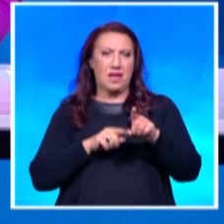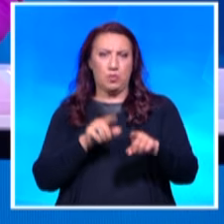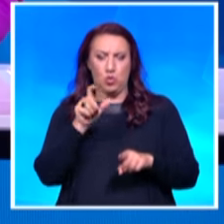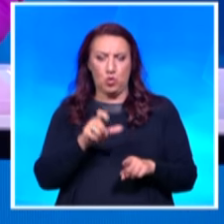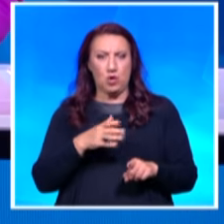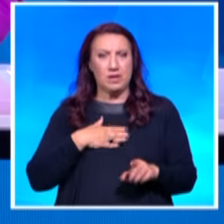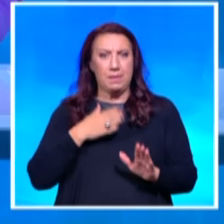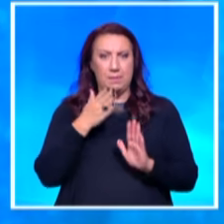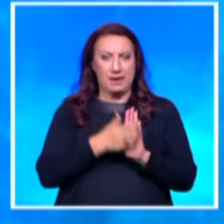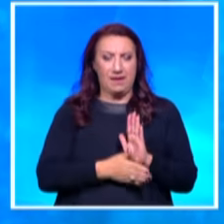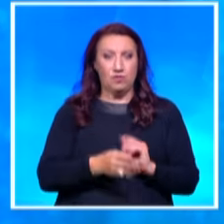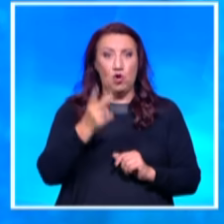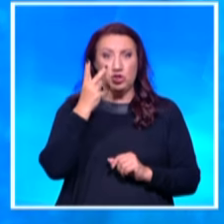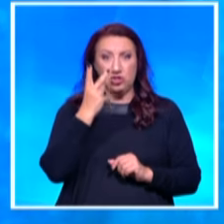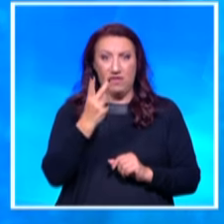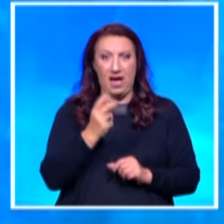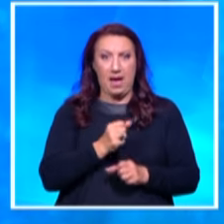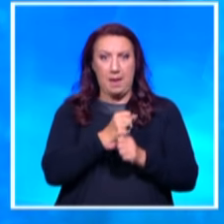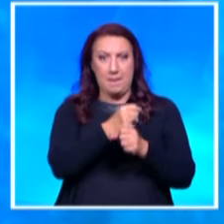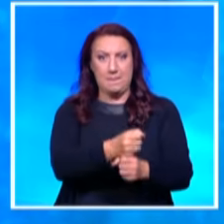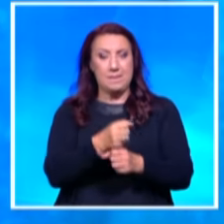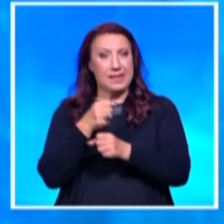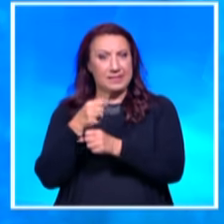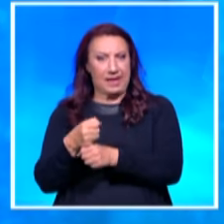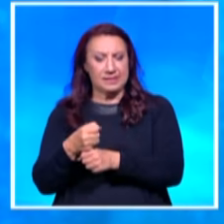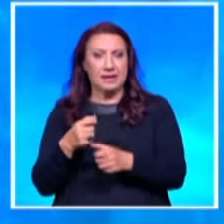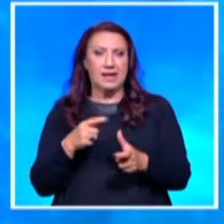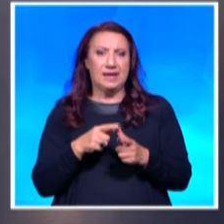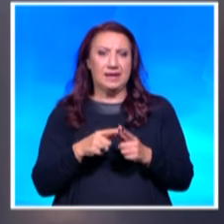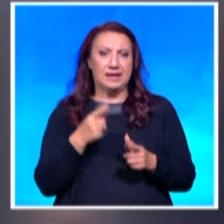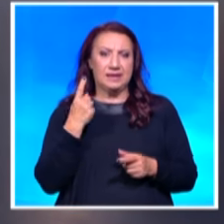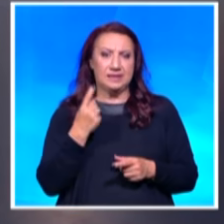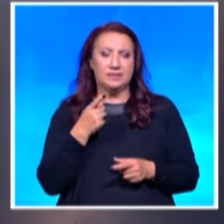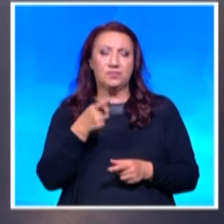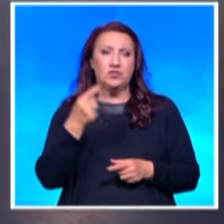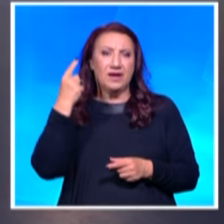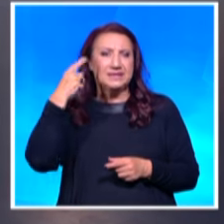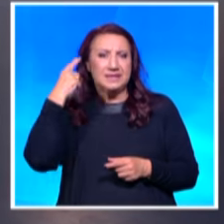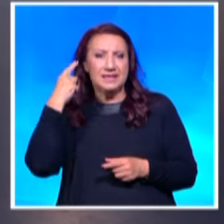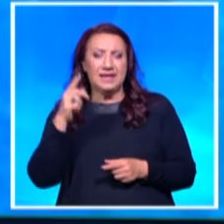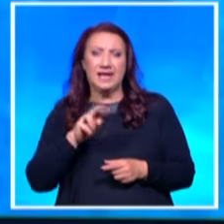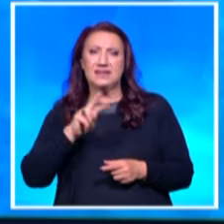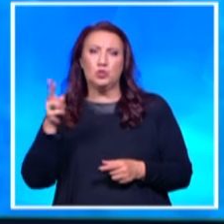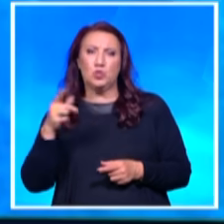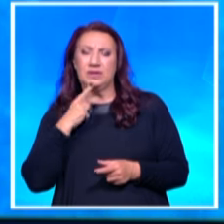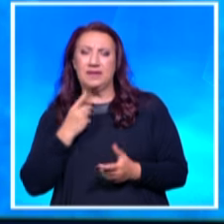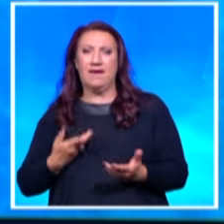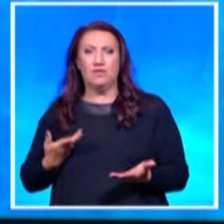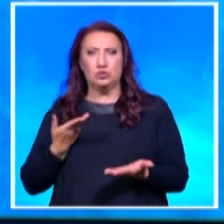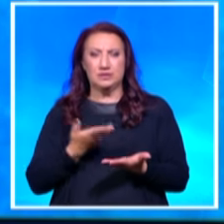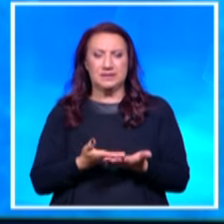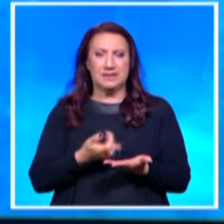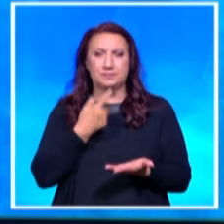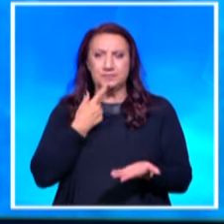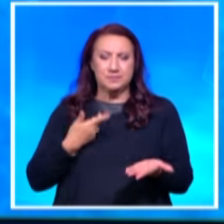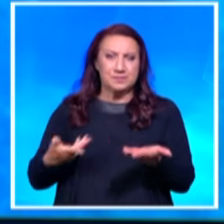1. Това са идеи, които са застъпени от другите вносители. Дебата не е приключен. И за да